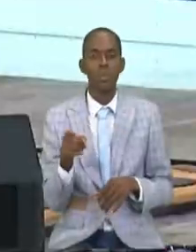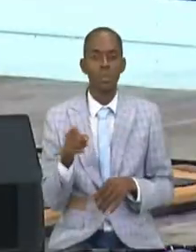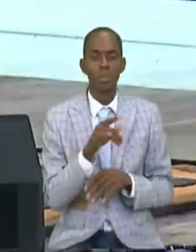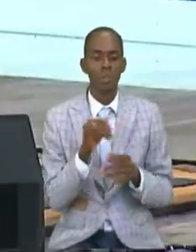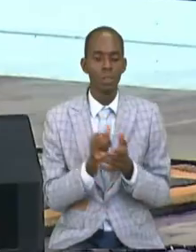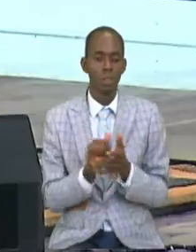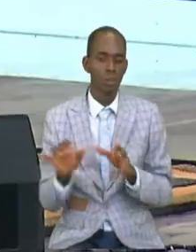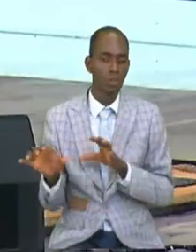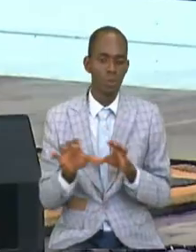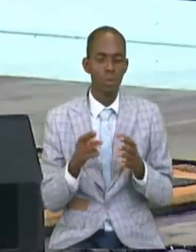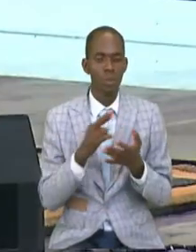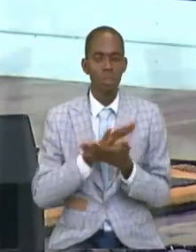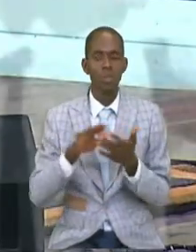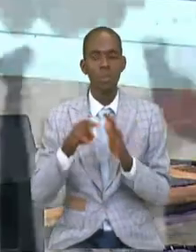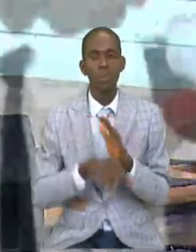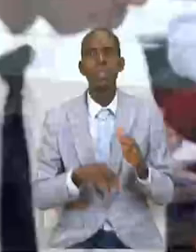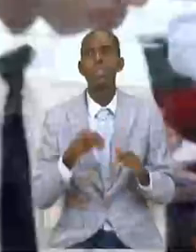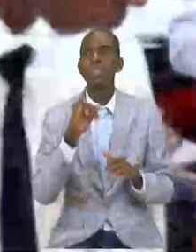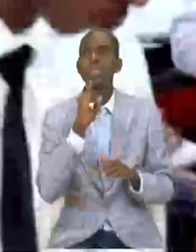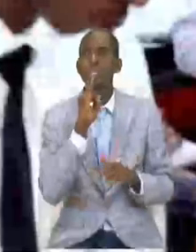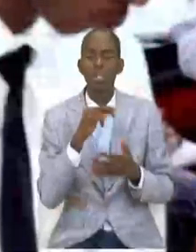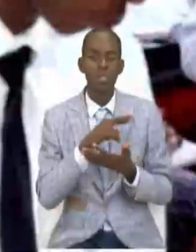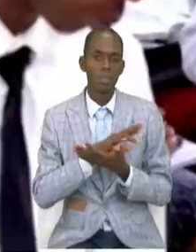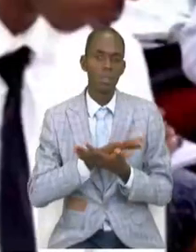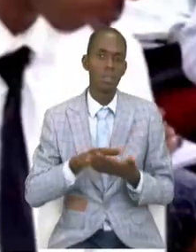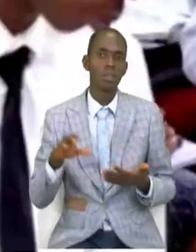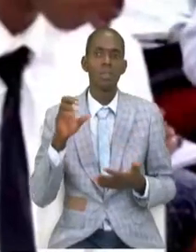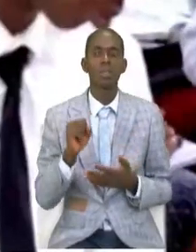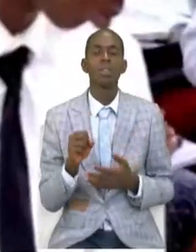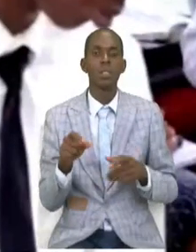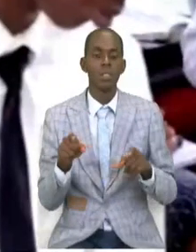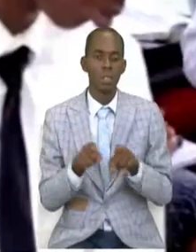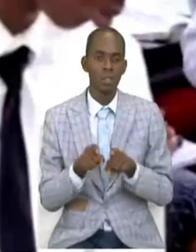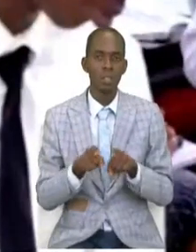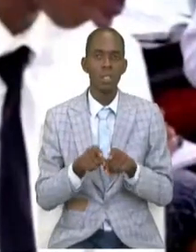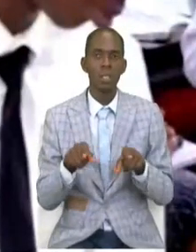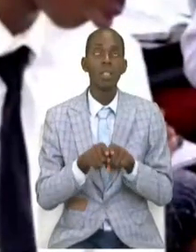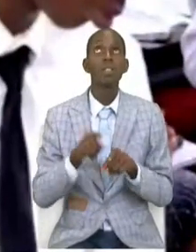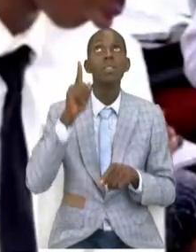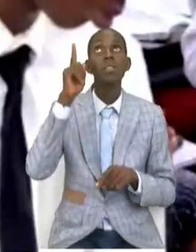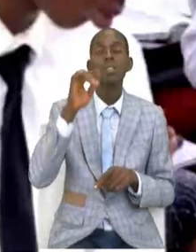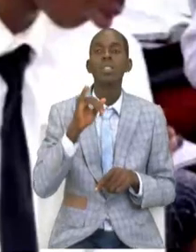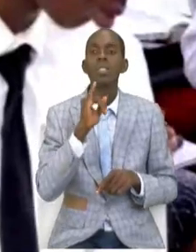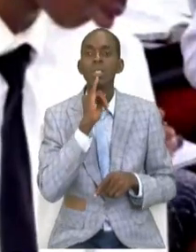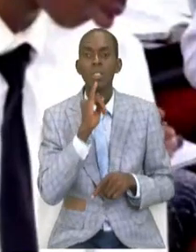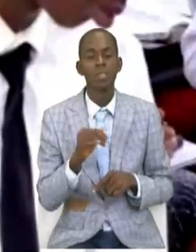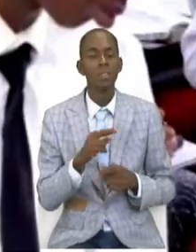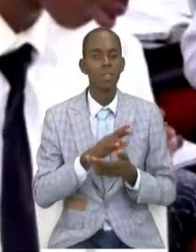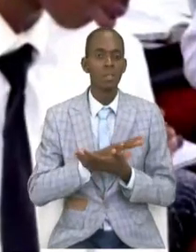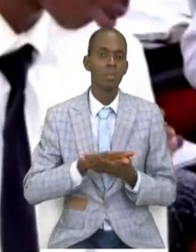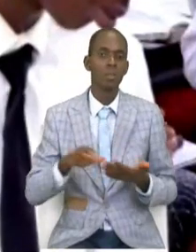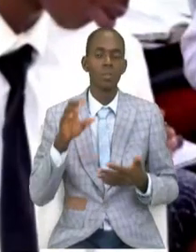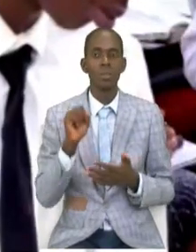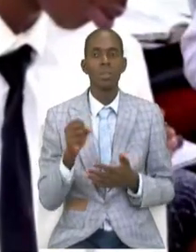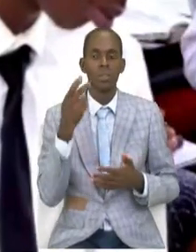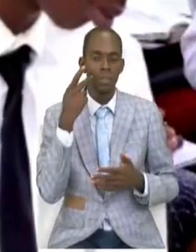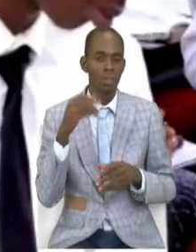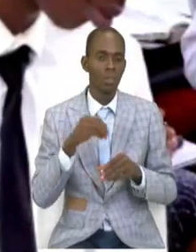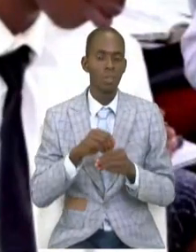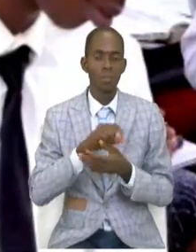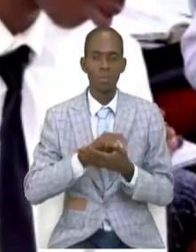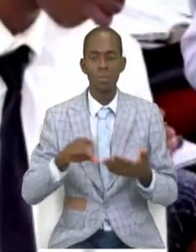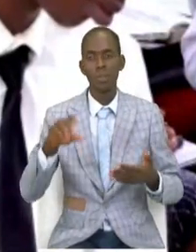séduise. Celui qui pratique la justice est juste, comme lui-même est juste.